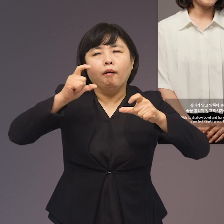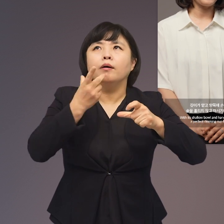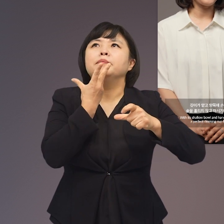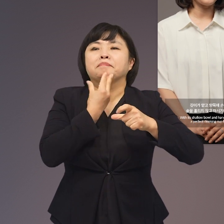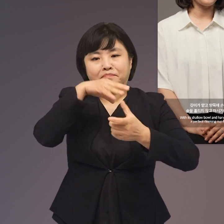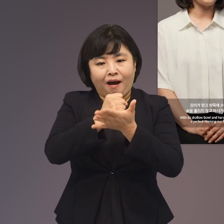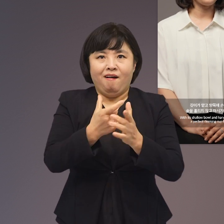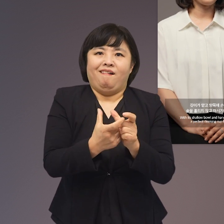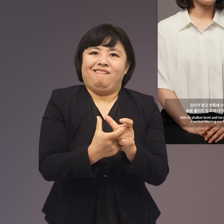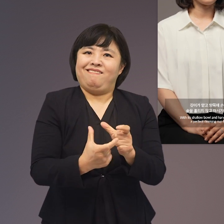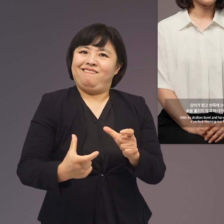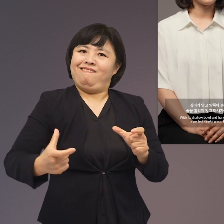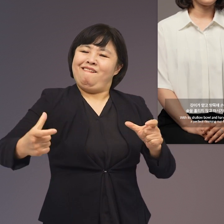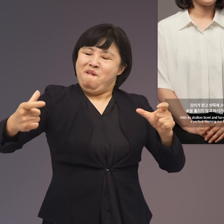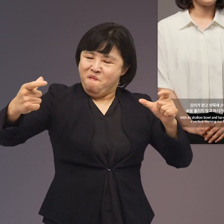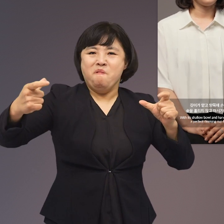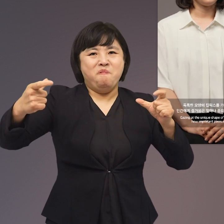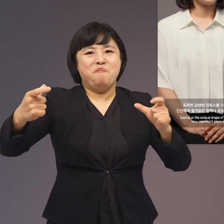완벽한 술잔이었어요.